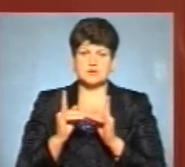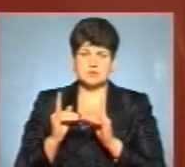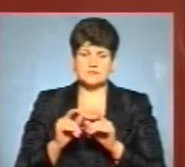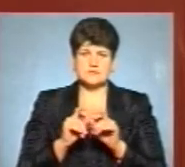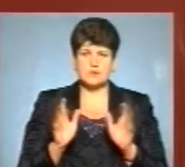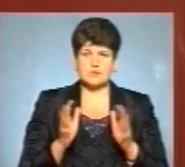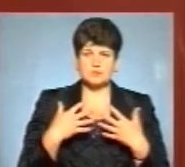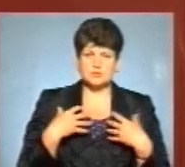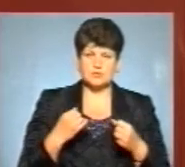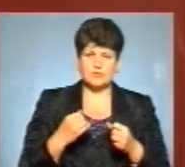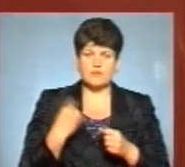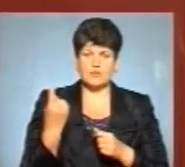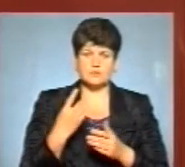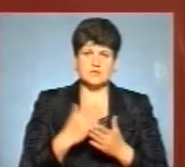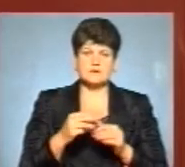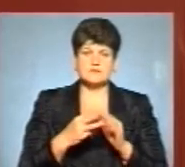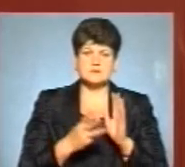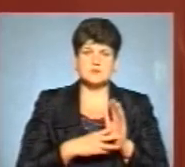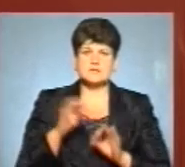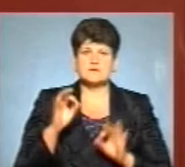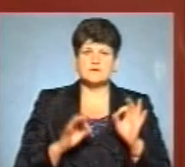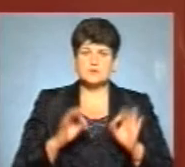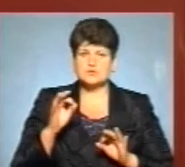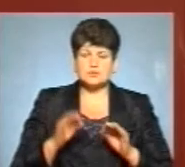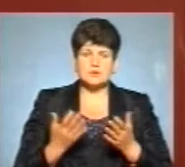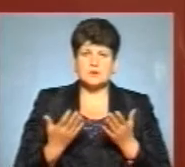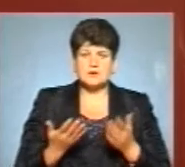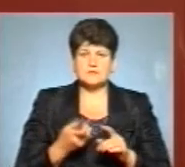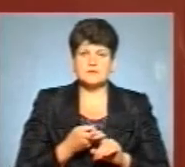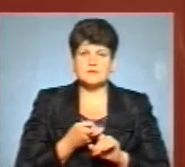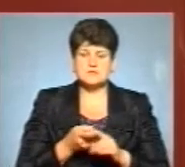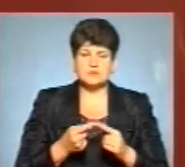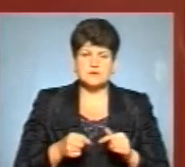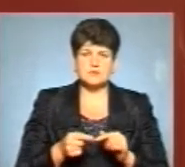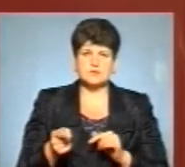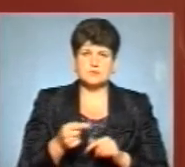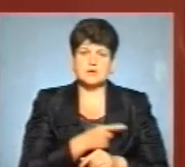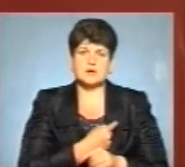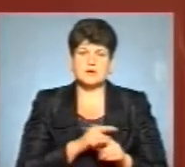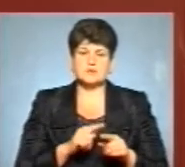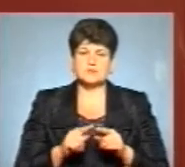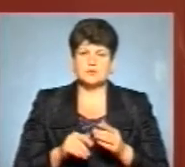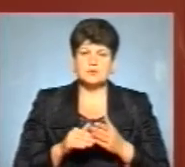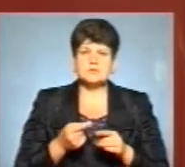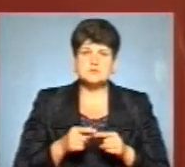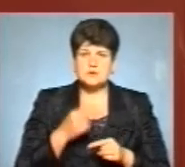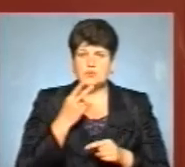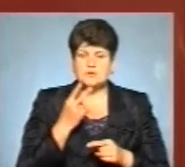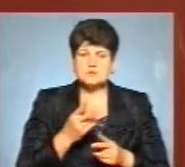здоров'я загалом по області становить 18%, однак в інфекційному відділенні Тернопільської лікарні швидкої допомоги цей показник